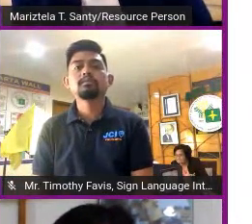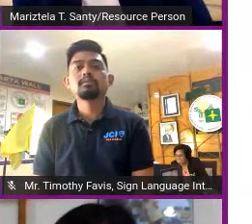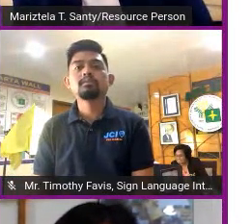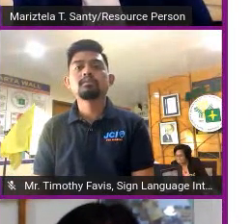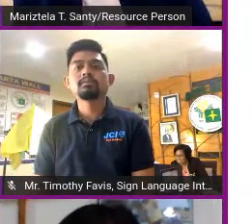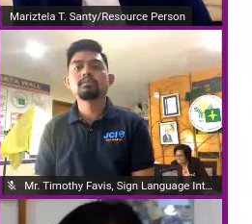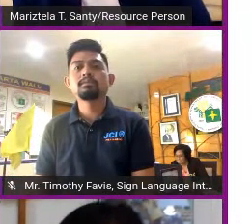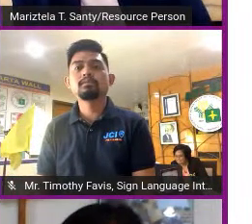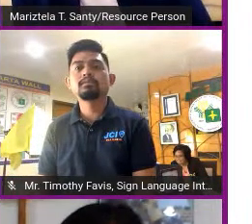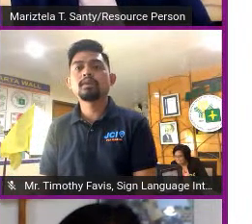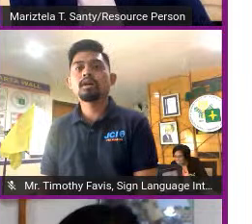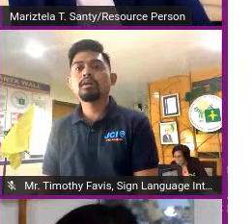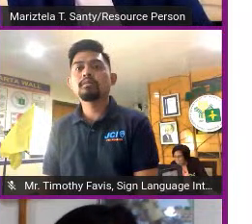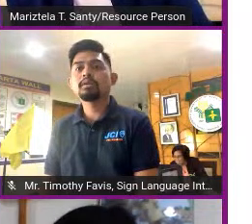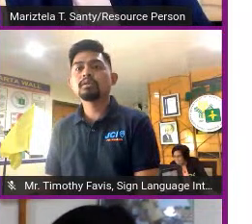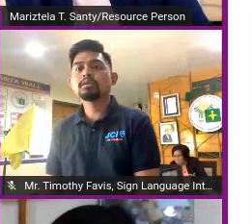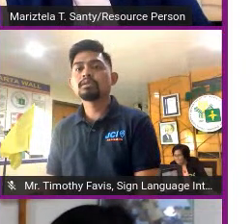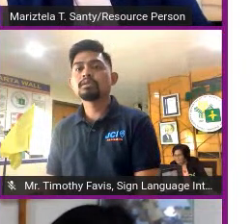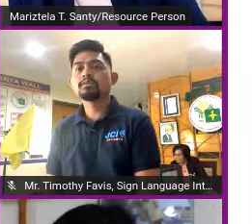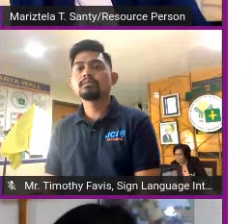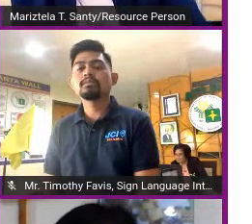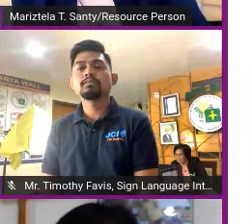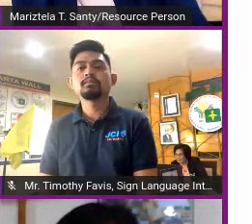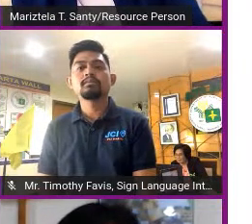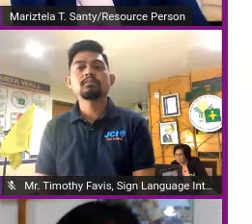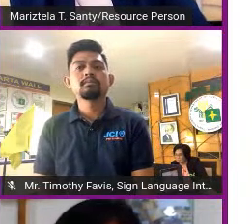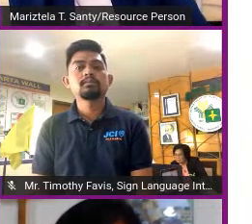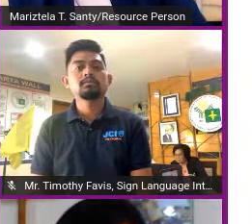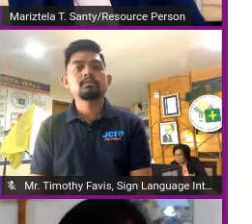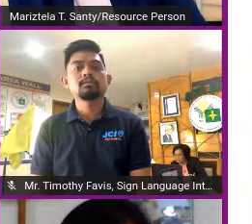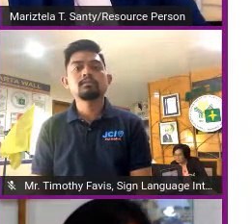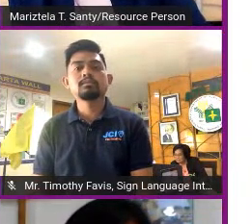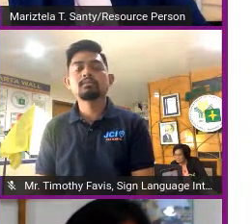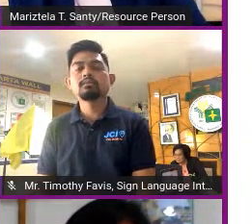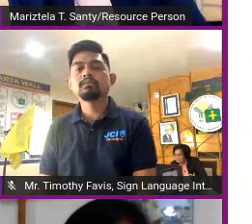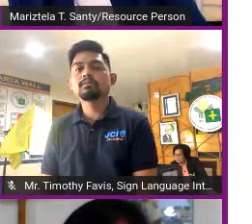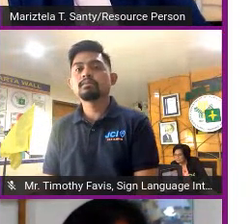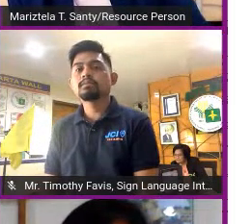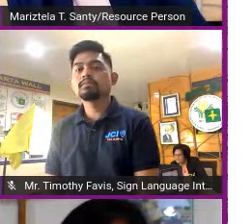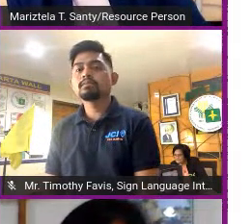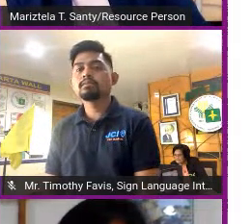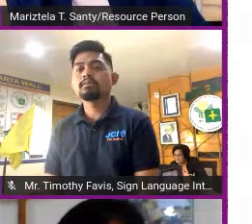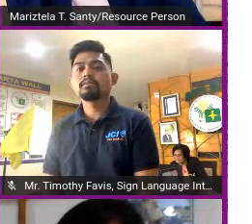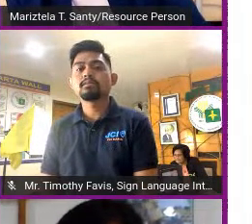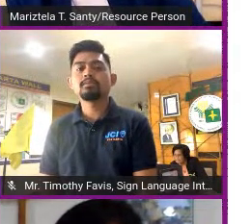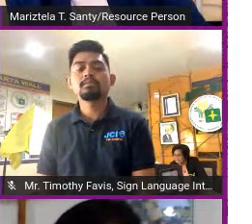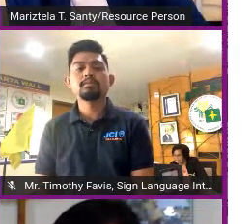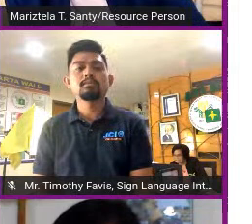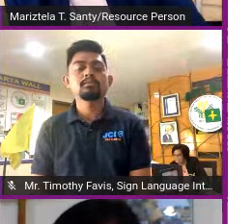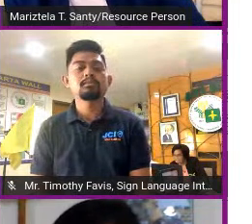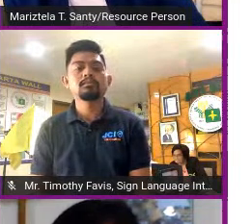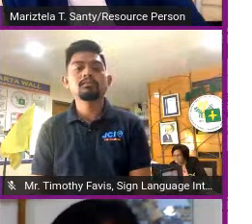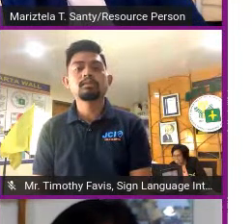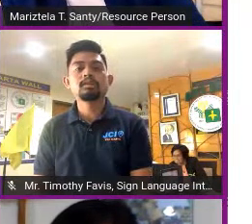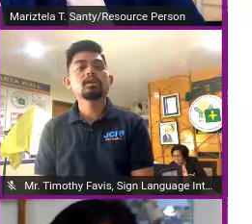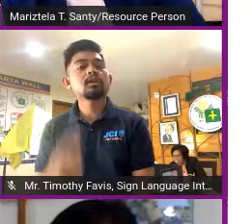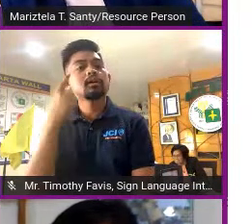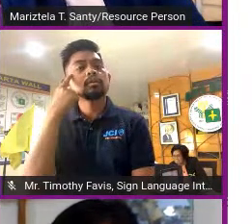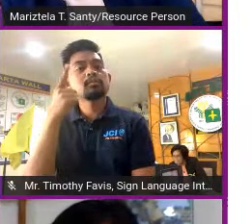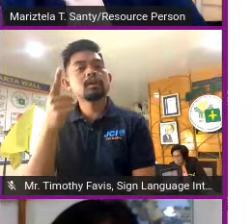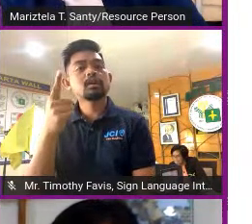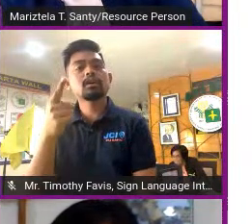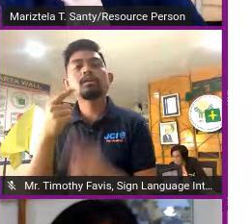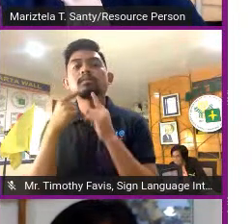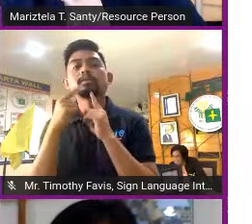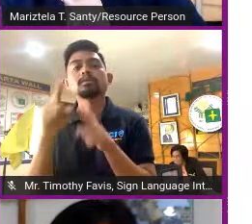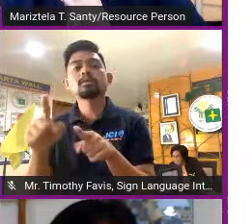Pakiclick lang po, sir. Yung ating link sa baba po. Para makapasok. Para masagot natin yung